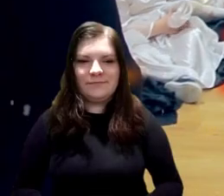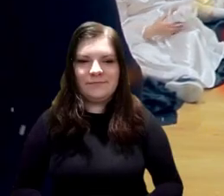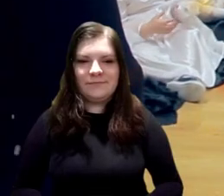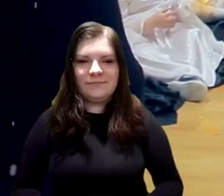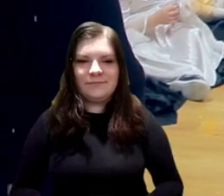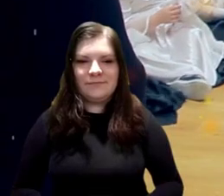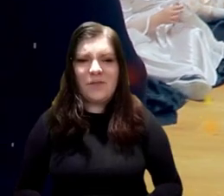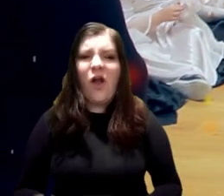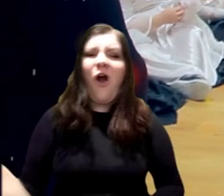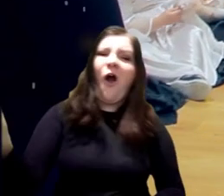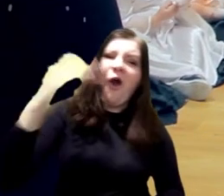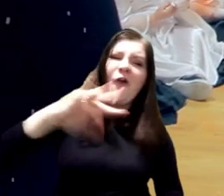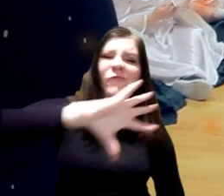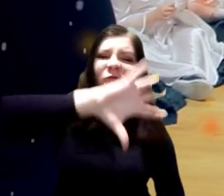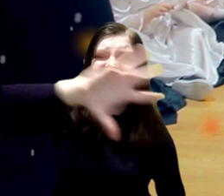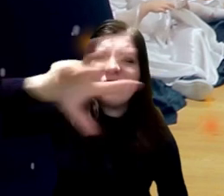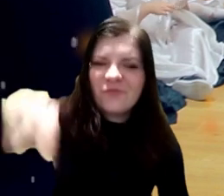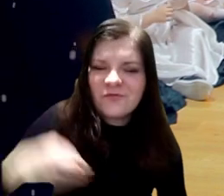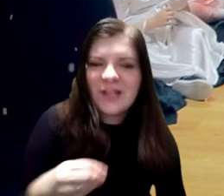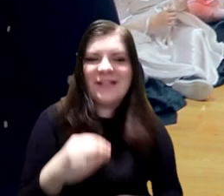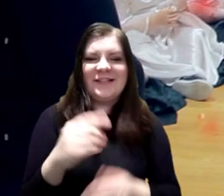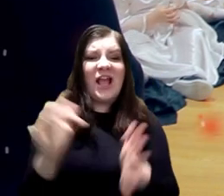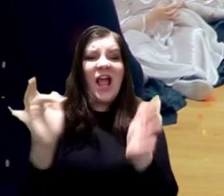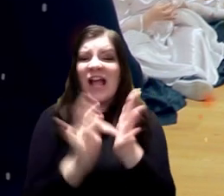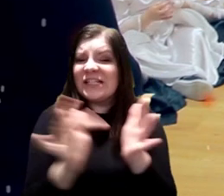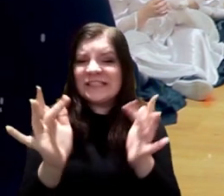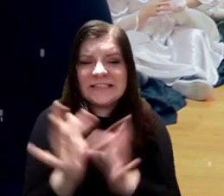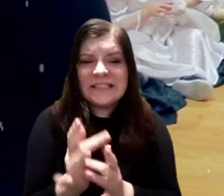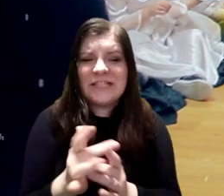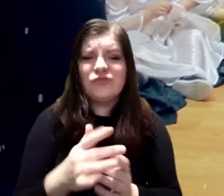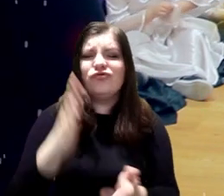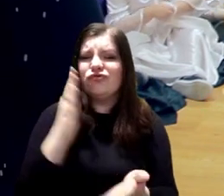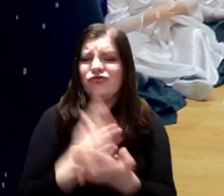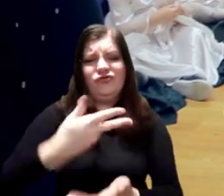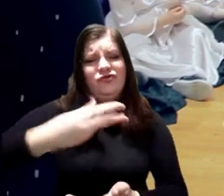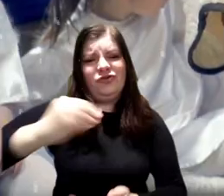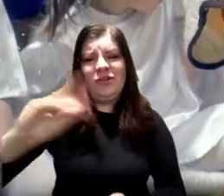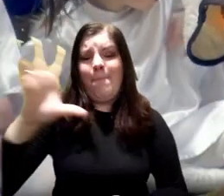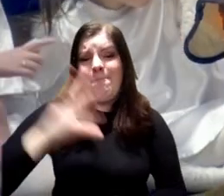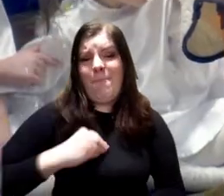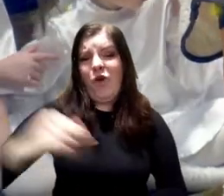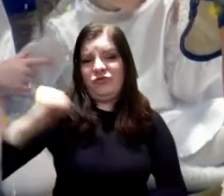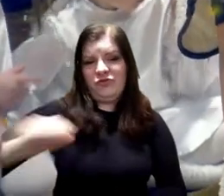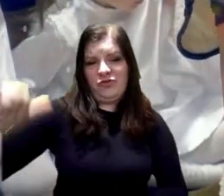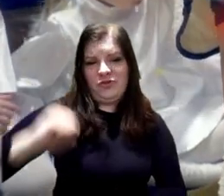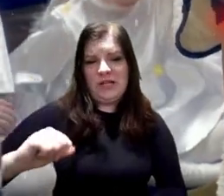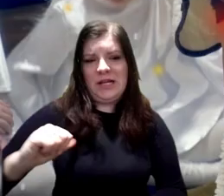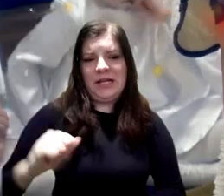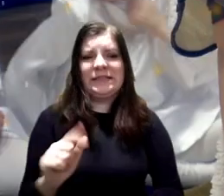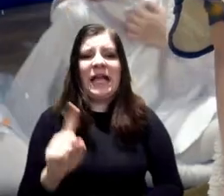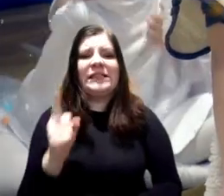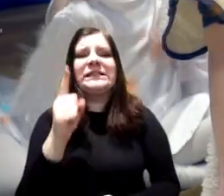Na początku z dużą dozą takiej ciekawości, ojej to tyle wszystkich kolęd i pasterewek, czy to dzieci się wszystkiego nauczą. A to jednak wszystkim